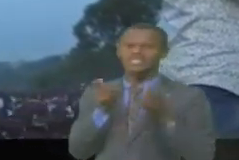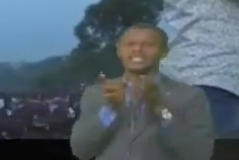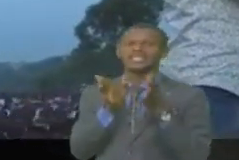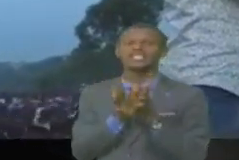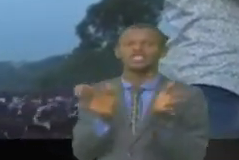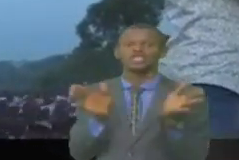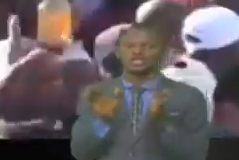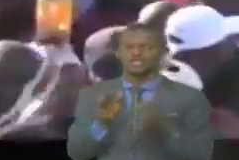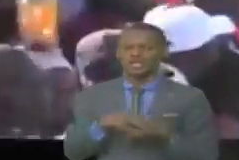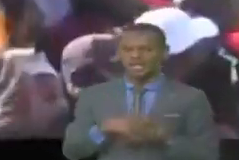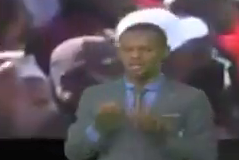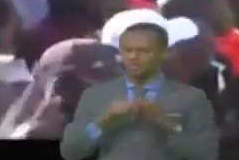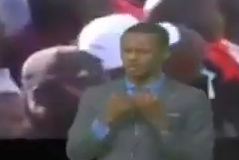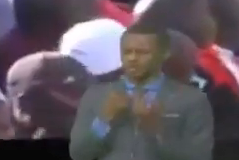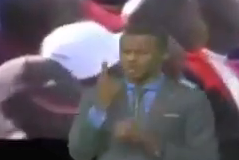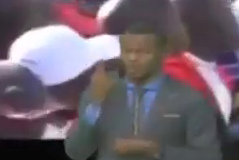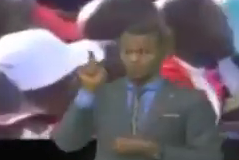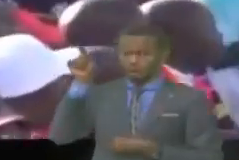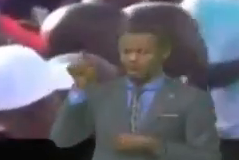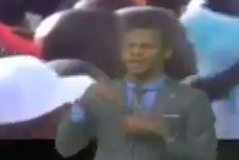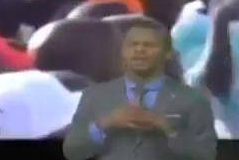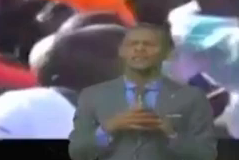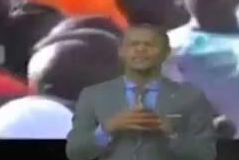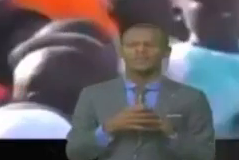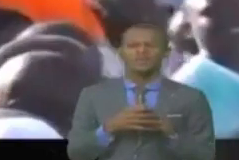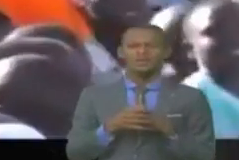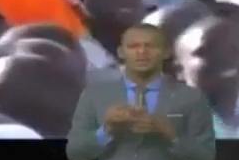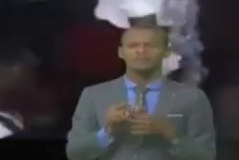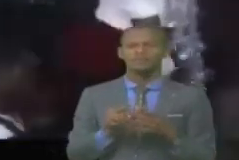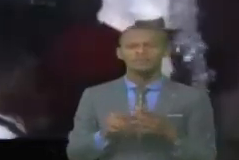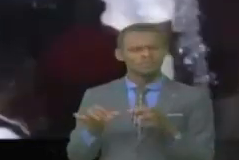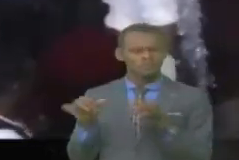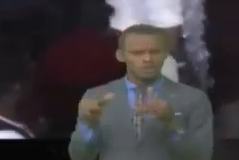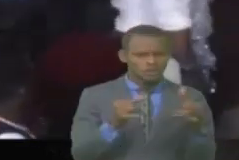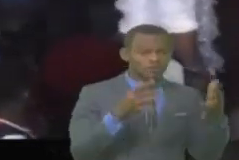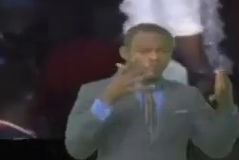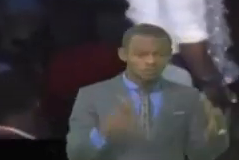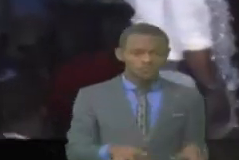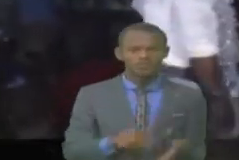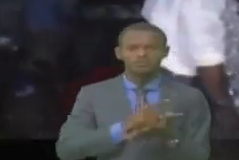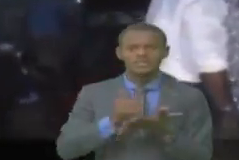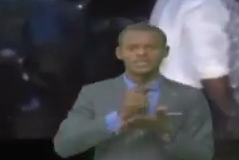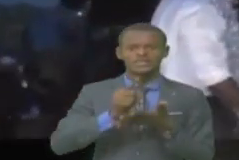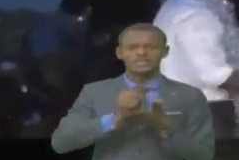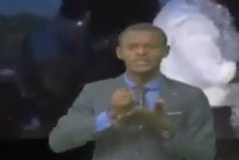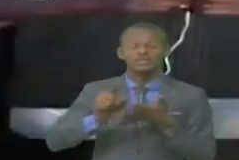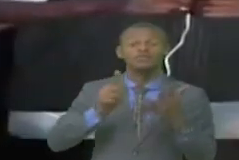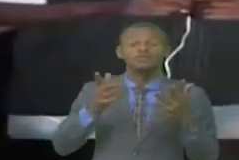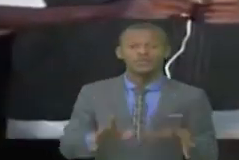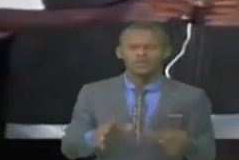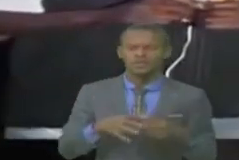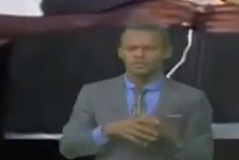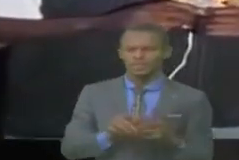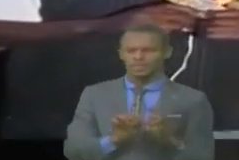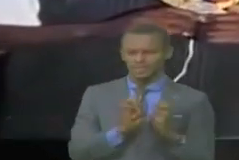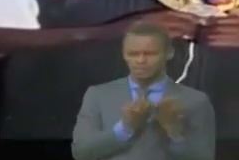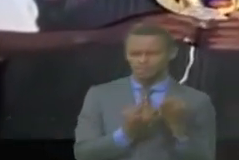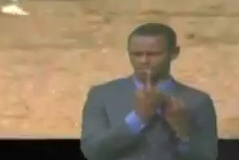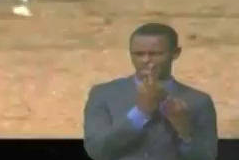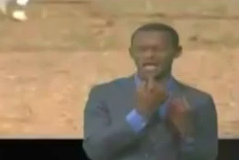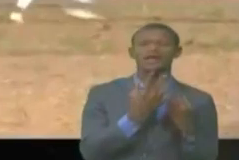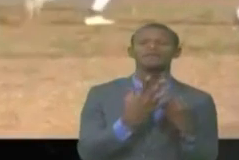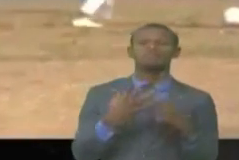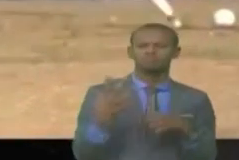PAC Trading. Après plusieurs semaines de compétition, l'équipe des jeunes du quartier Gamba a remporté ce